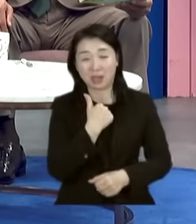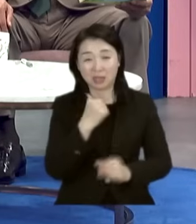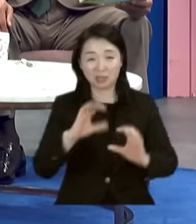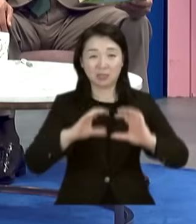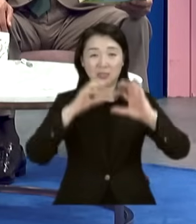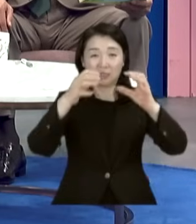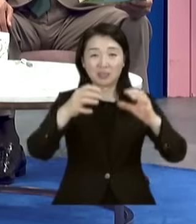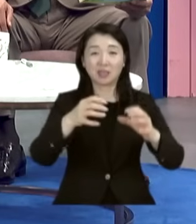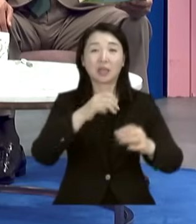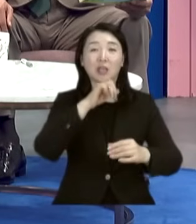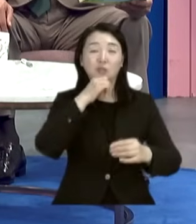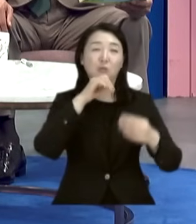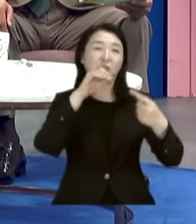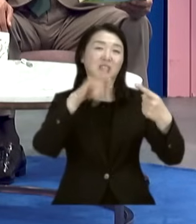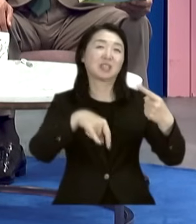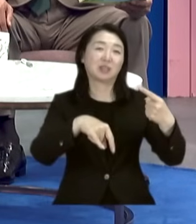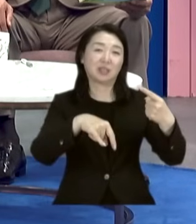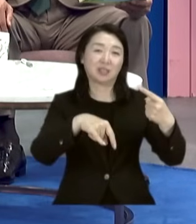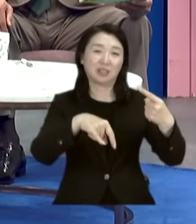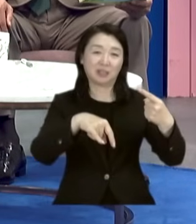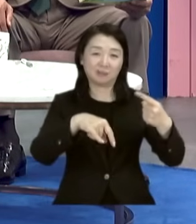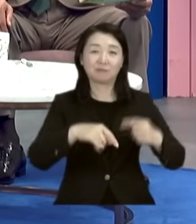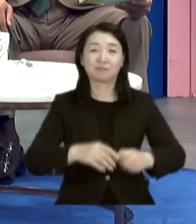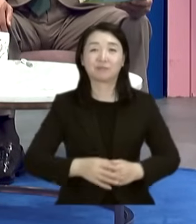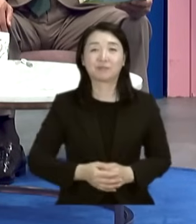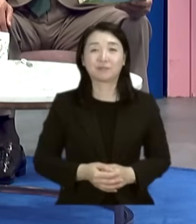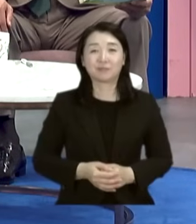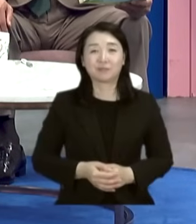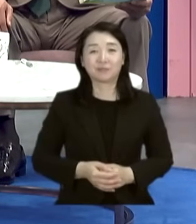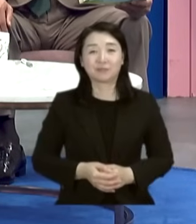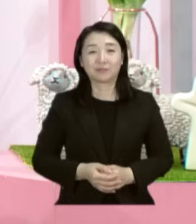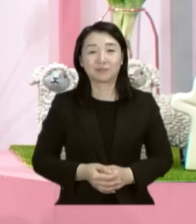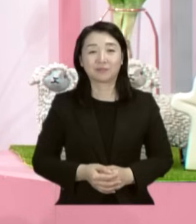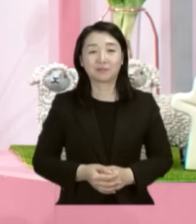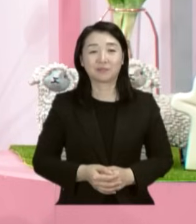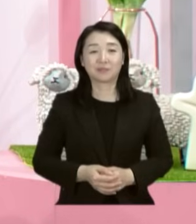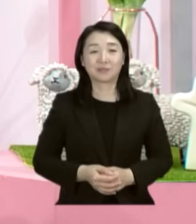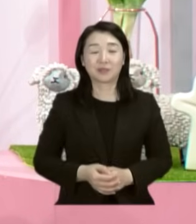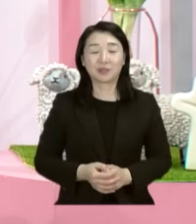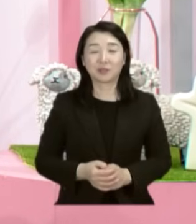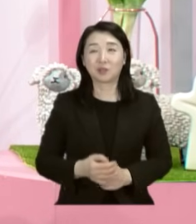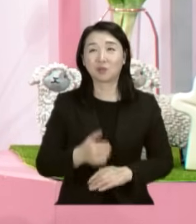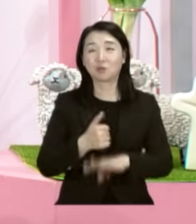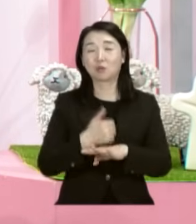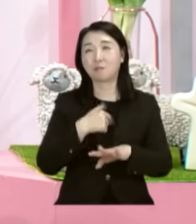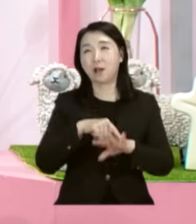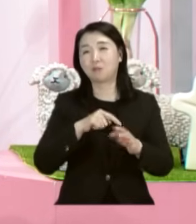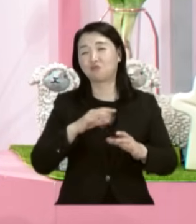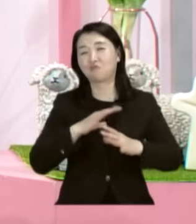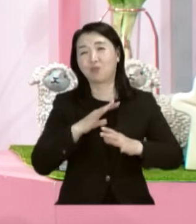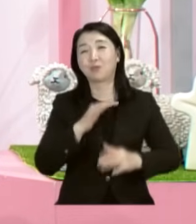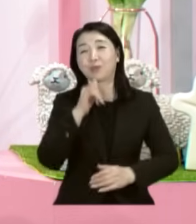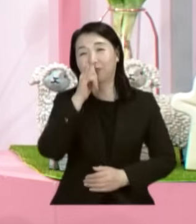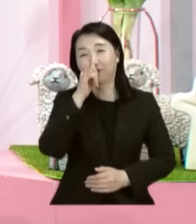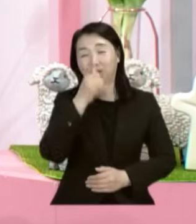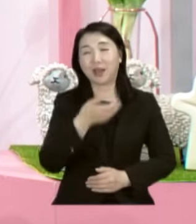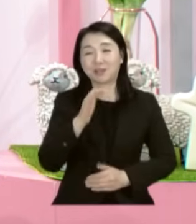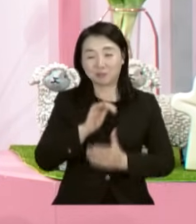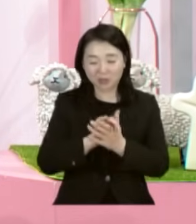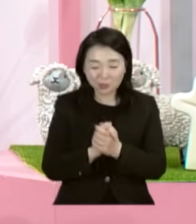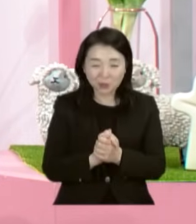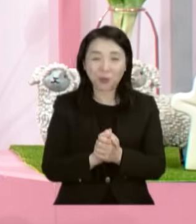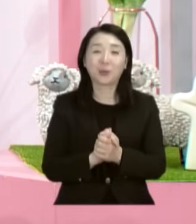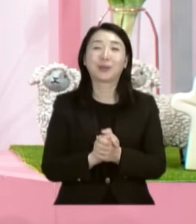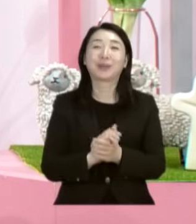또 세계 랭킹 1위에요 세계 선수권 우승자도 하고네 그래가지고 마음이 많는데 어떻게